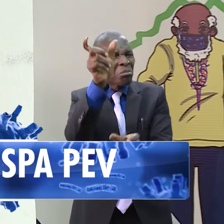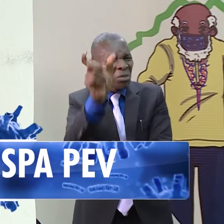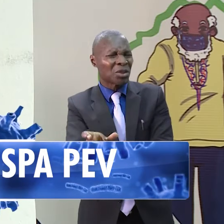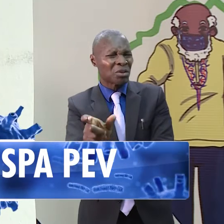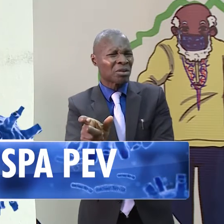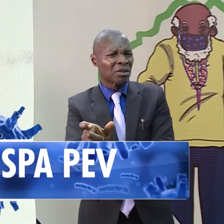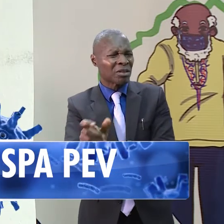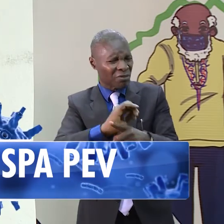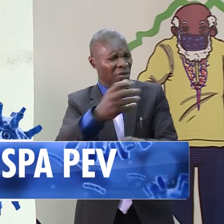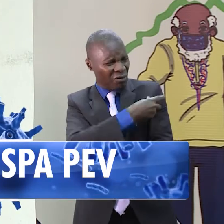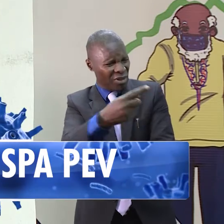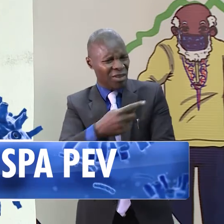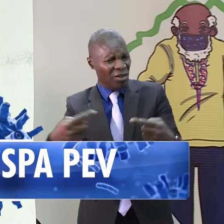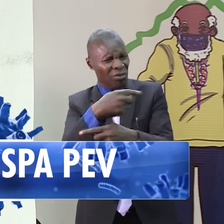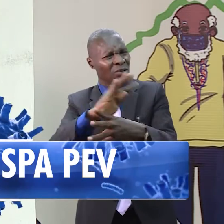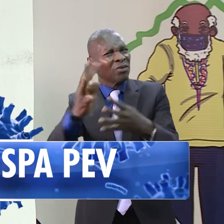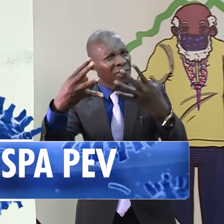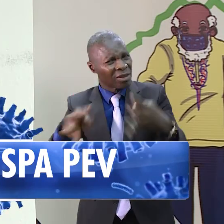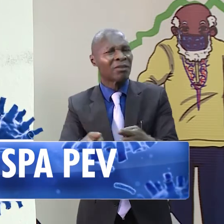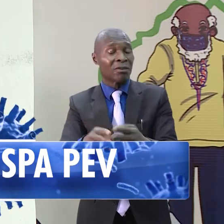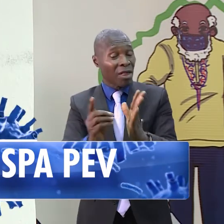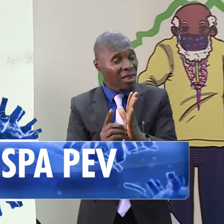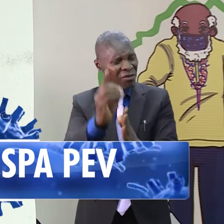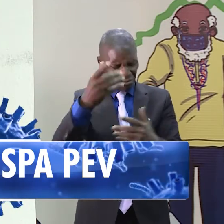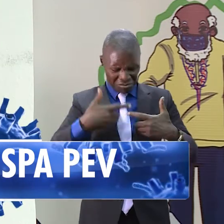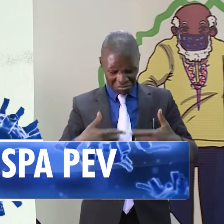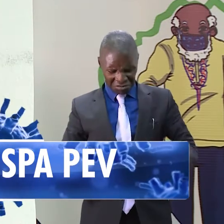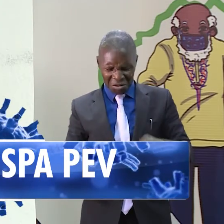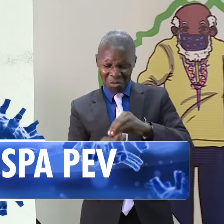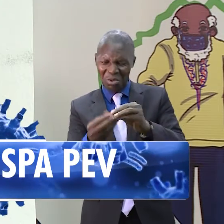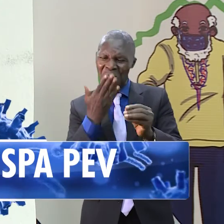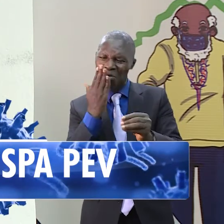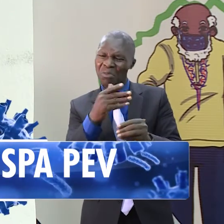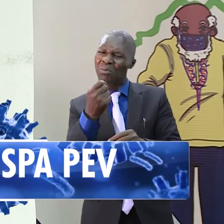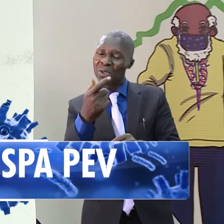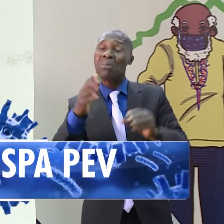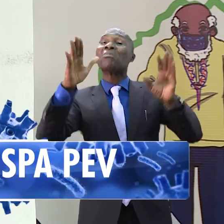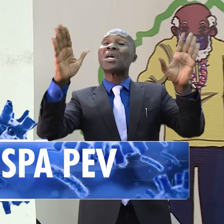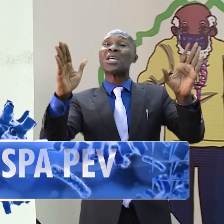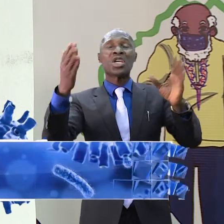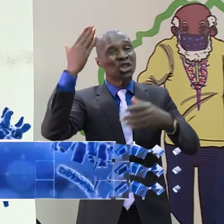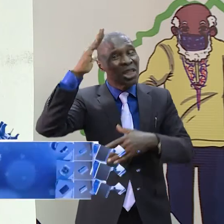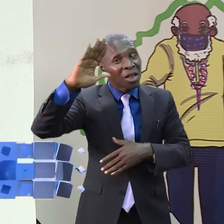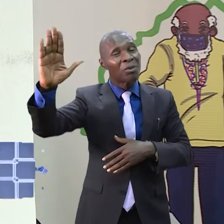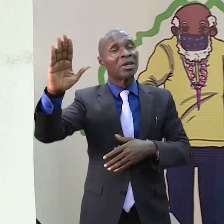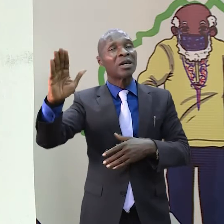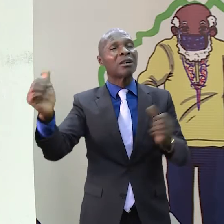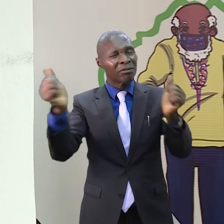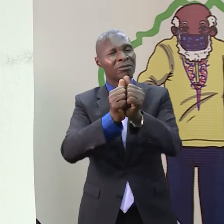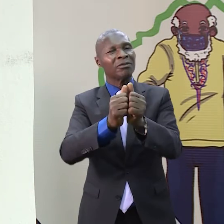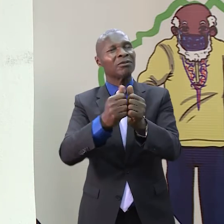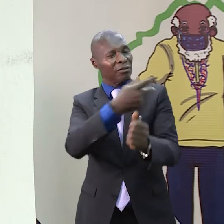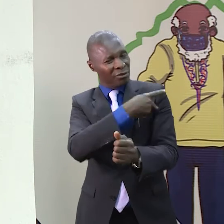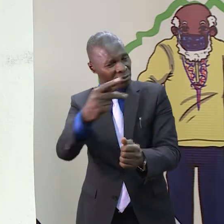prend le vaccin contre le Covid-19 développe quelques effets indésirables. Mais généralement, avec le vaccin contre le Covid-19,